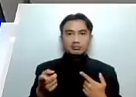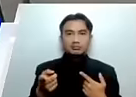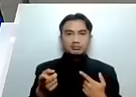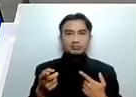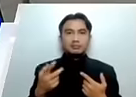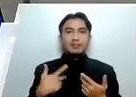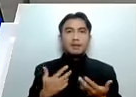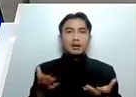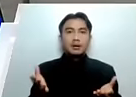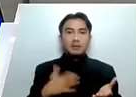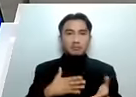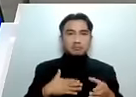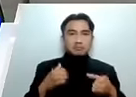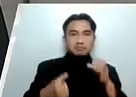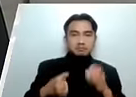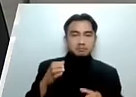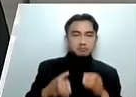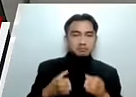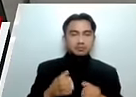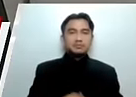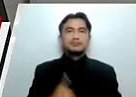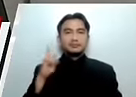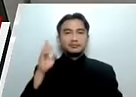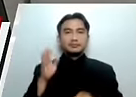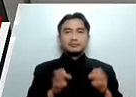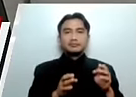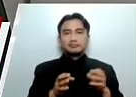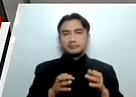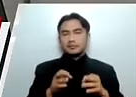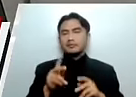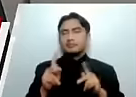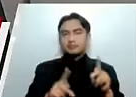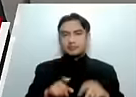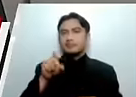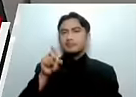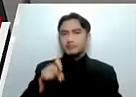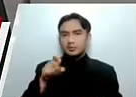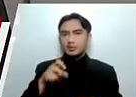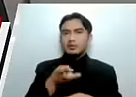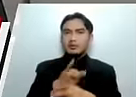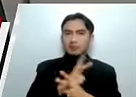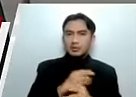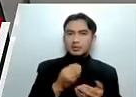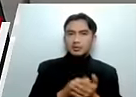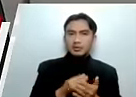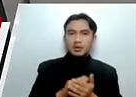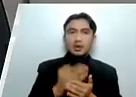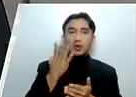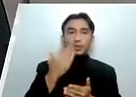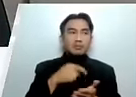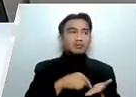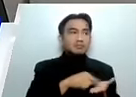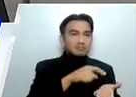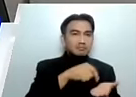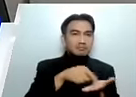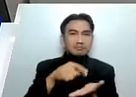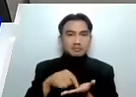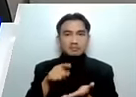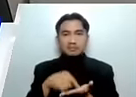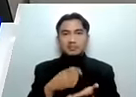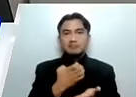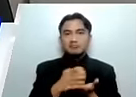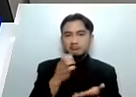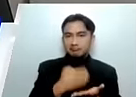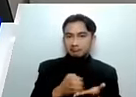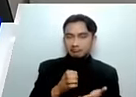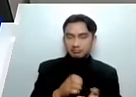Kailangan din nila kasing humiram din para ano, para kailangan mabayaran din yung mga gastusin, no? Kailangan talaga mas